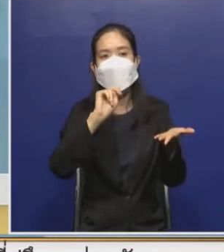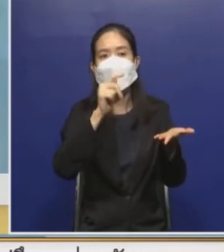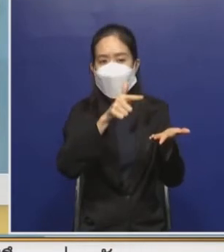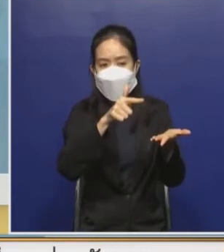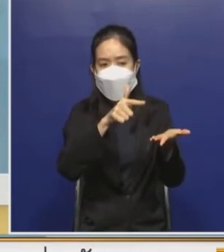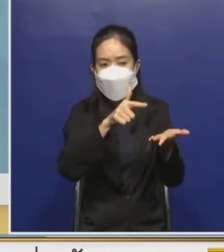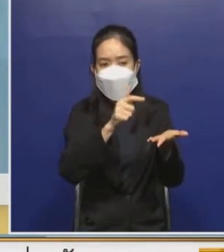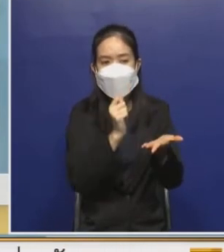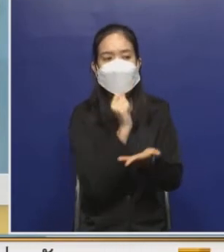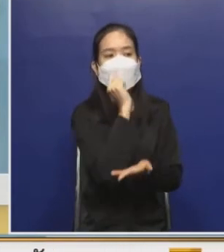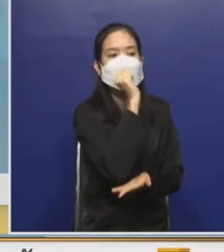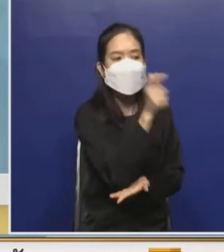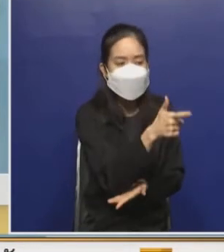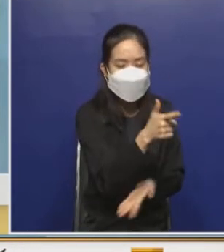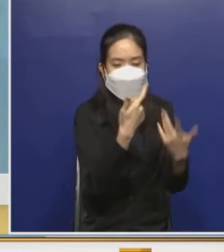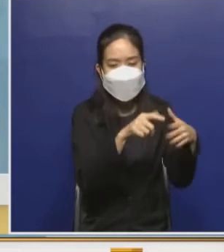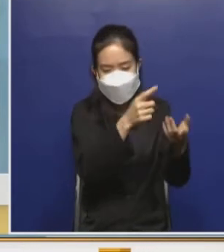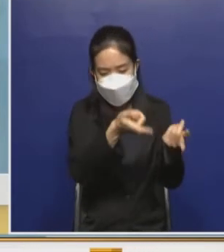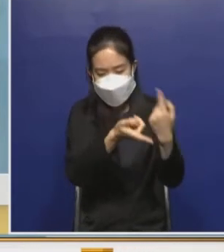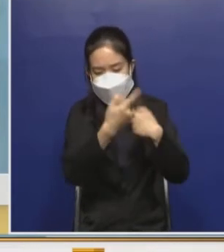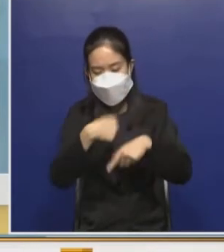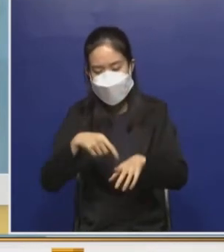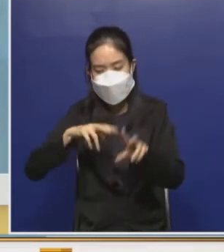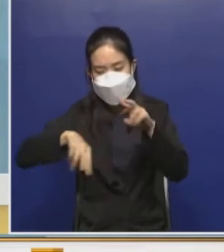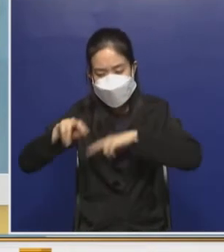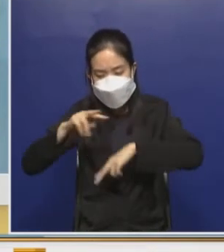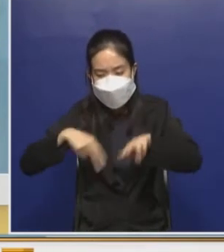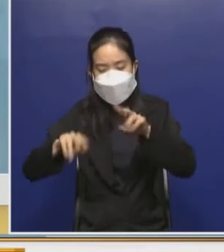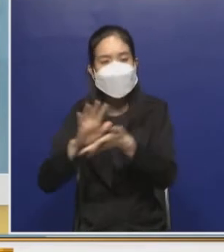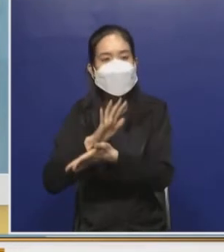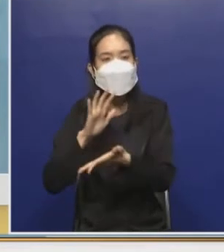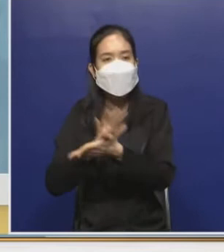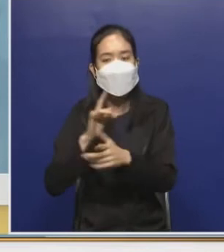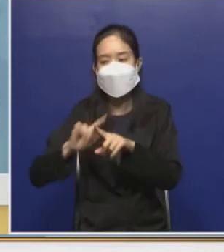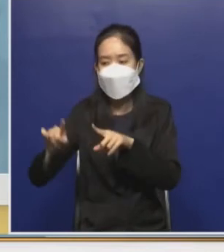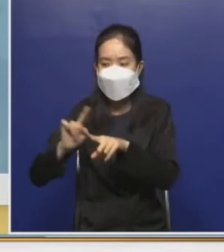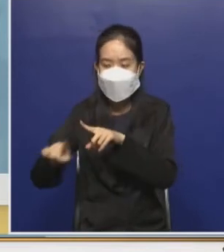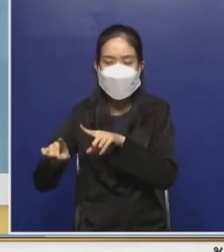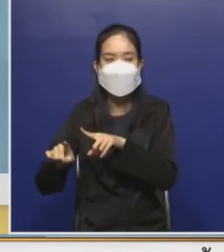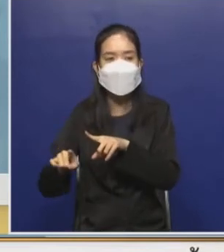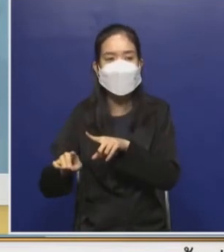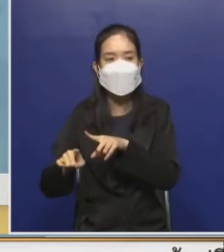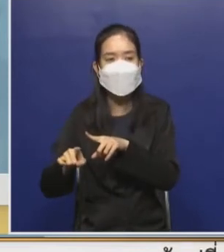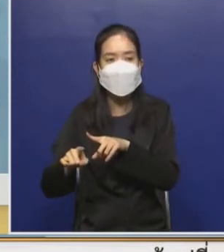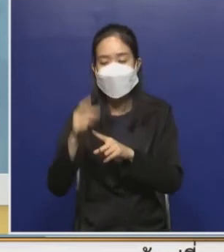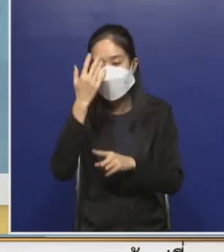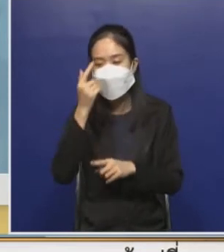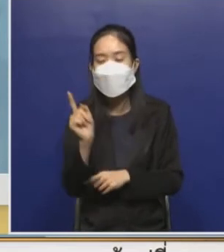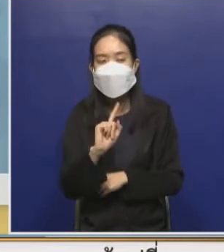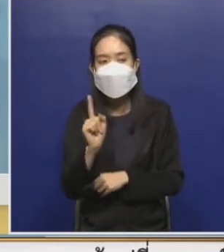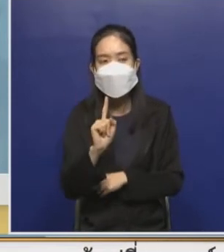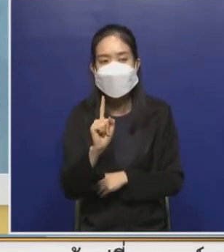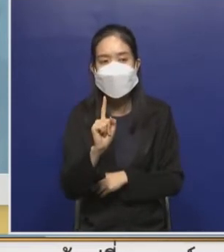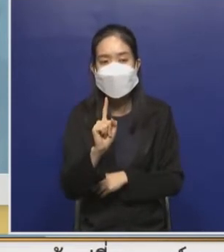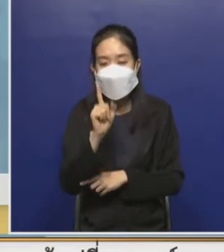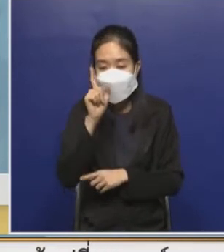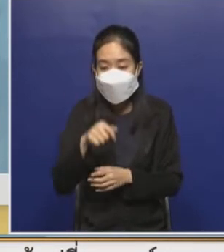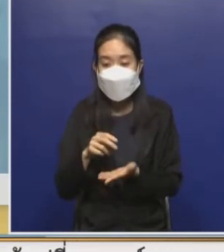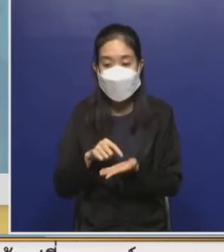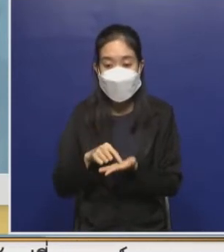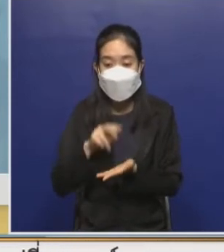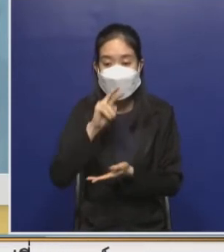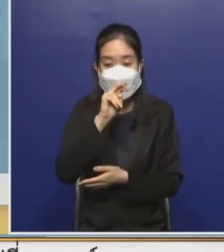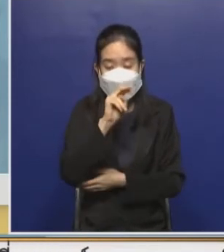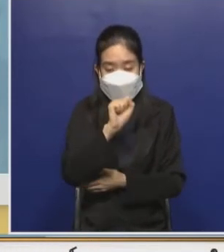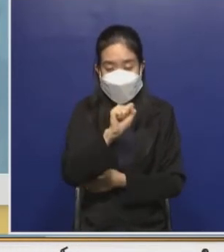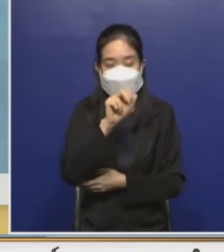ไปตรวจเอกษารคามถกตองเห่านั้นเพื่ให้สตงอมีงบประมาณออกไปตรวจความสำเรจของ